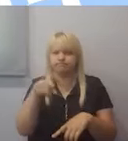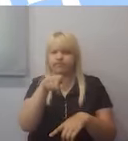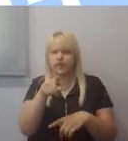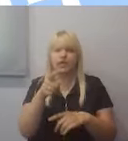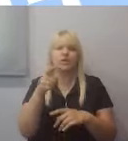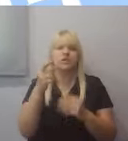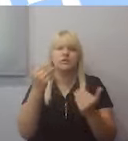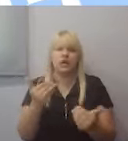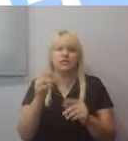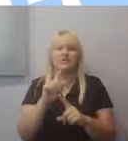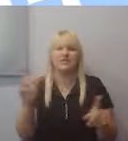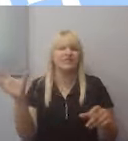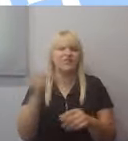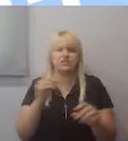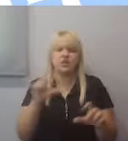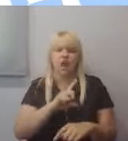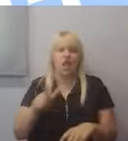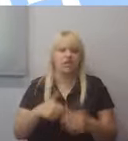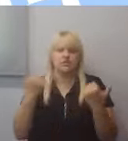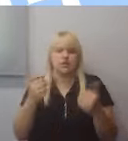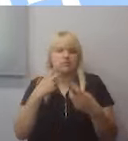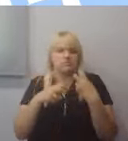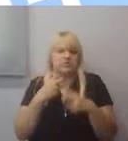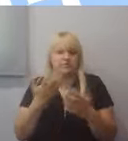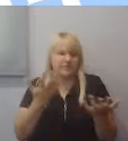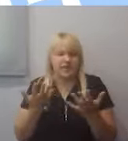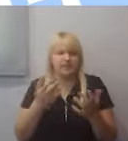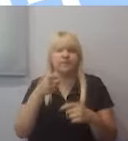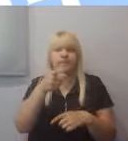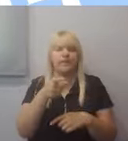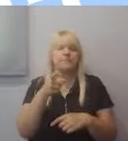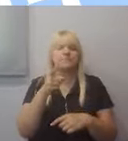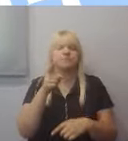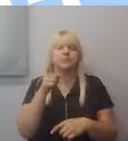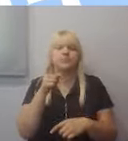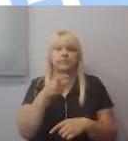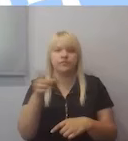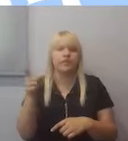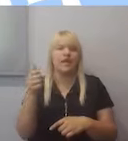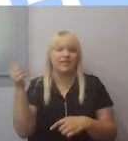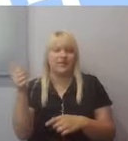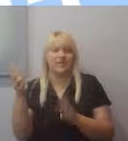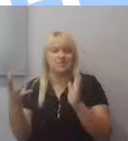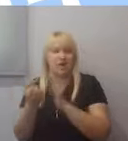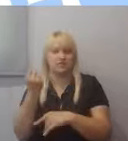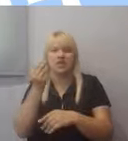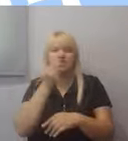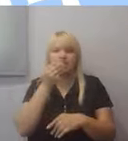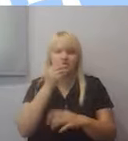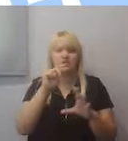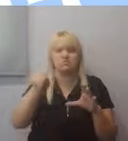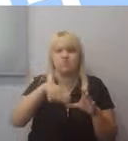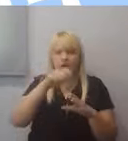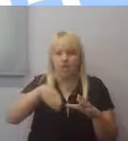visā latvijā tāds izaicinājums ja kad ko viņi ir panākuši kad ēdiena pagatavošana